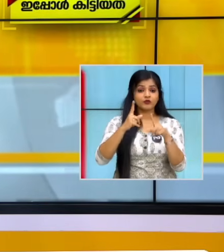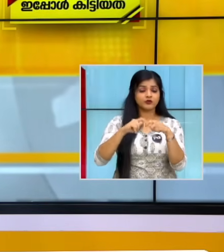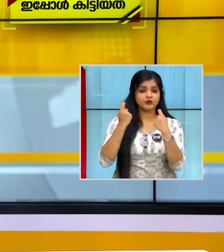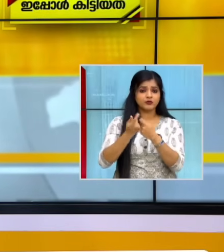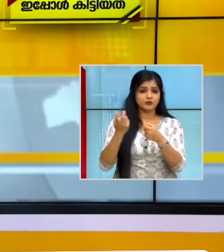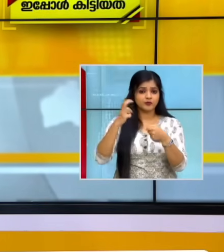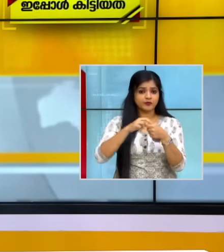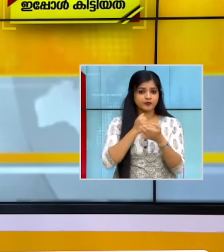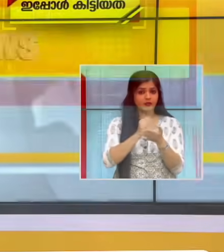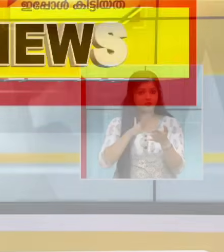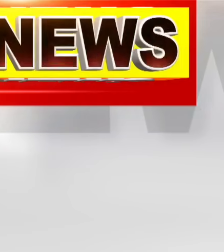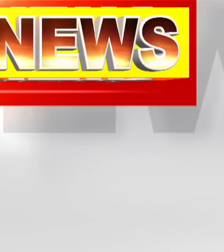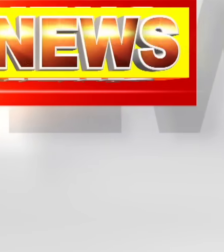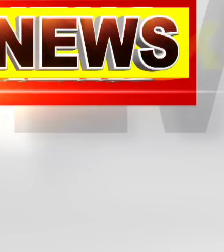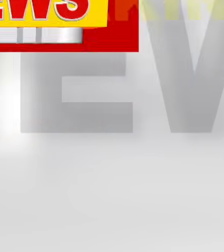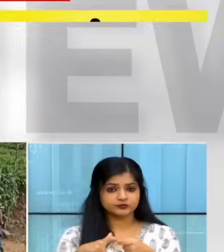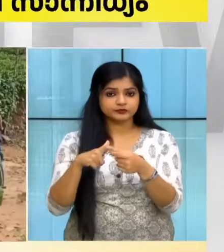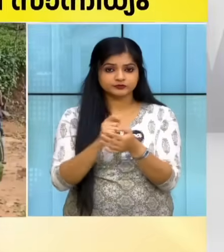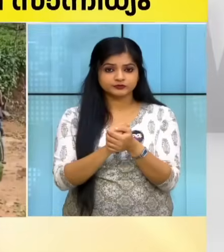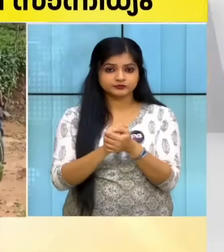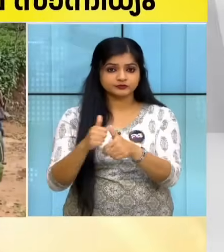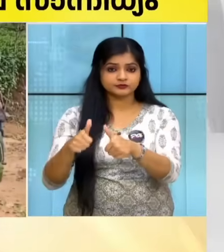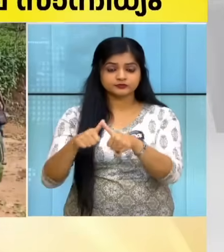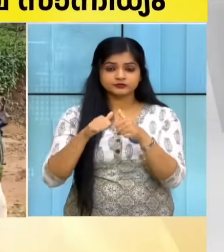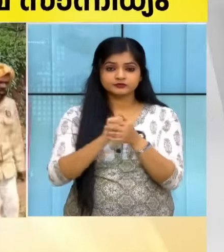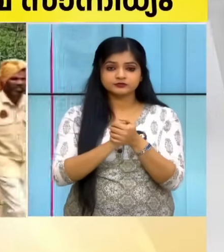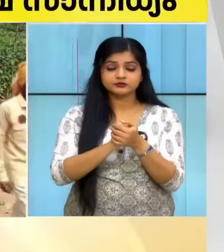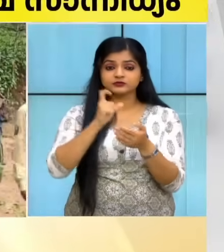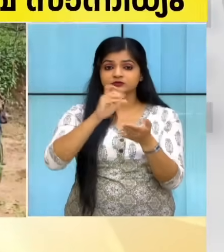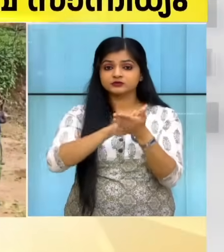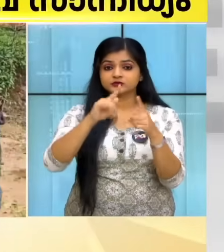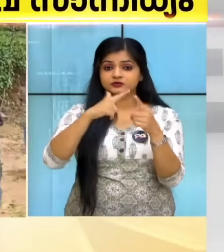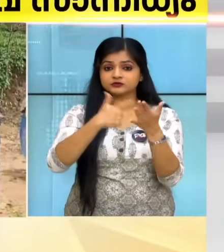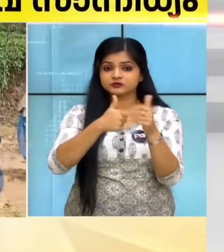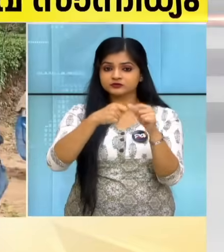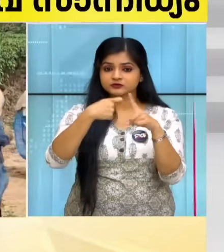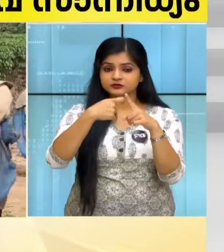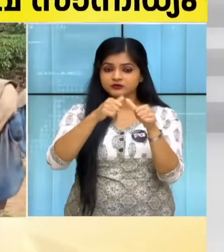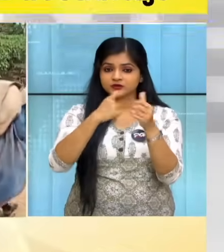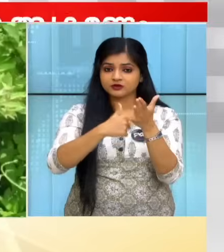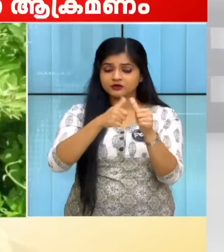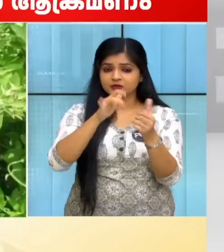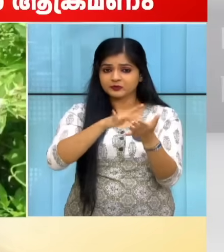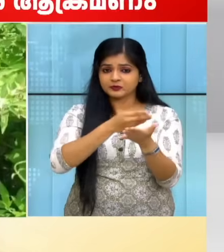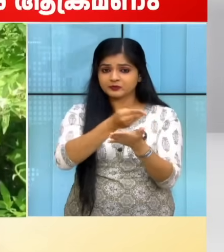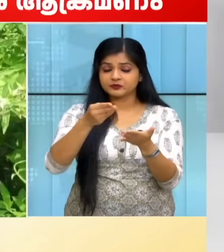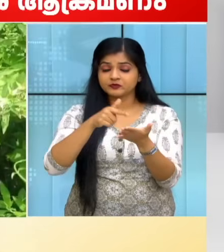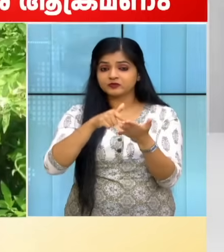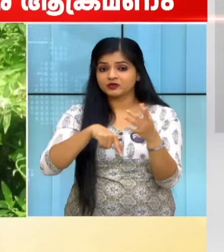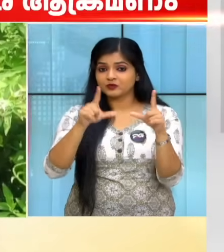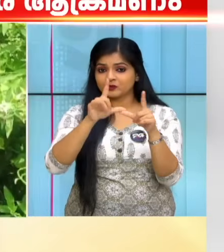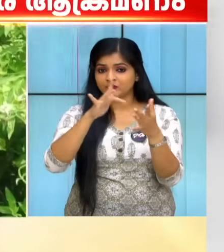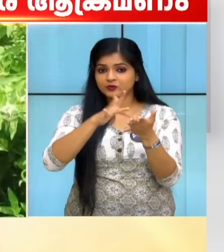വിശദാംശങ്ങൾ എന്താണ്? പ്രവിത, ഈ ചിറക്കര തലപ്പുഴ പ്രദേശം അതിന് സമീപ പ്രദേശങ്ങളും വലിയ രീതിയിലുള്ള കടുവ ഭീതിയാണ് അപ്പോൾ